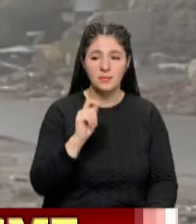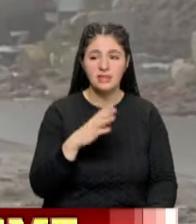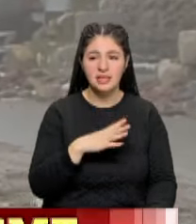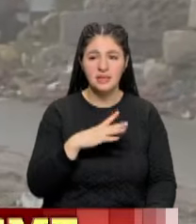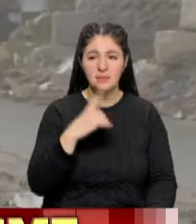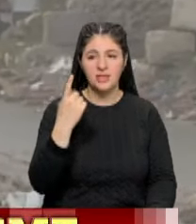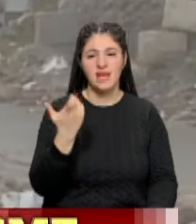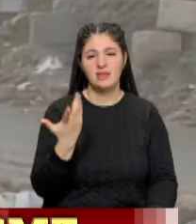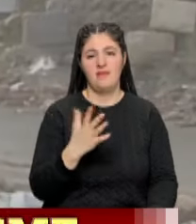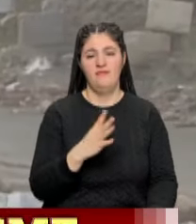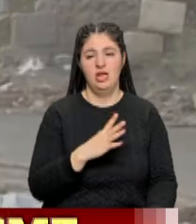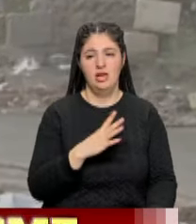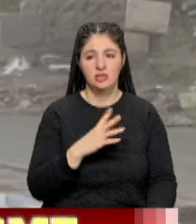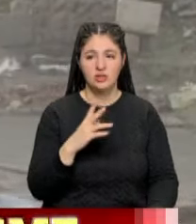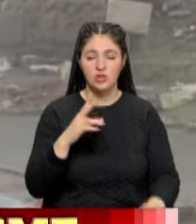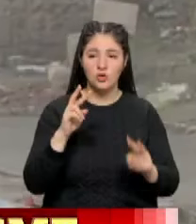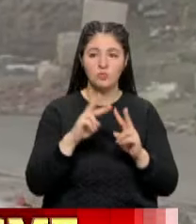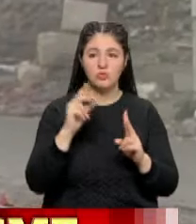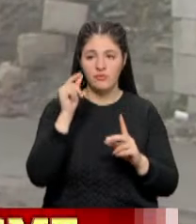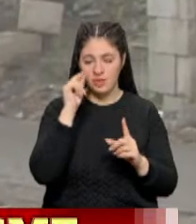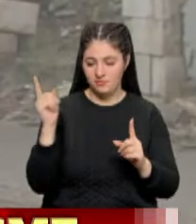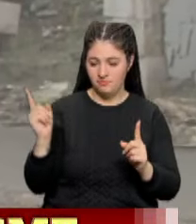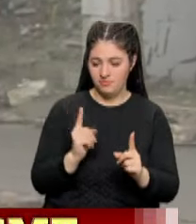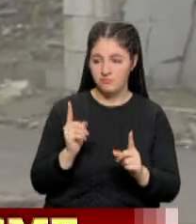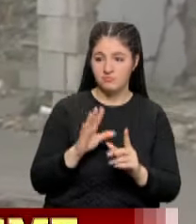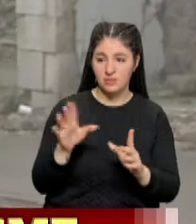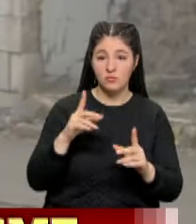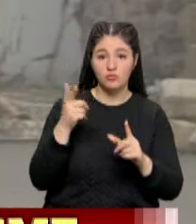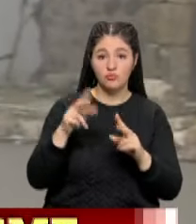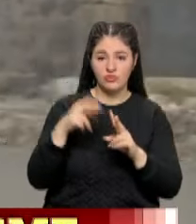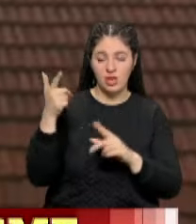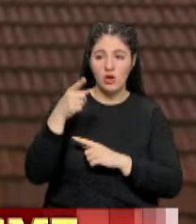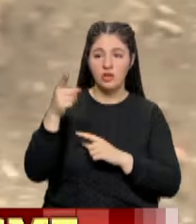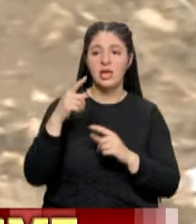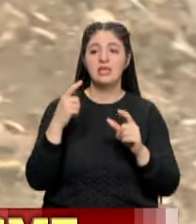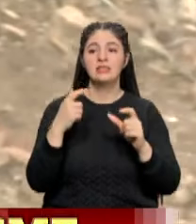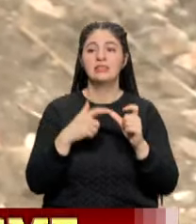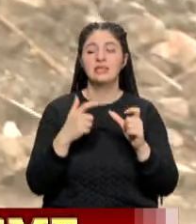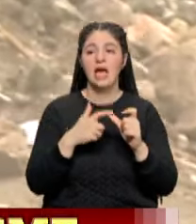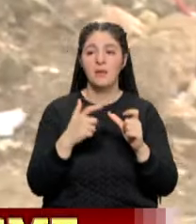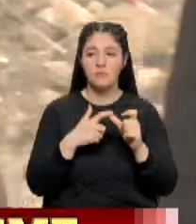istediğim bir yer daha var. Mustafa Soybaş da geldi. Orası da